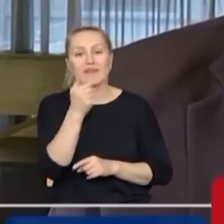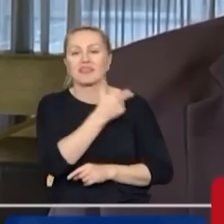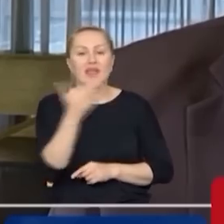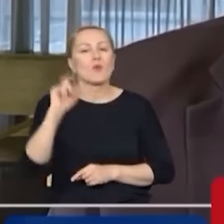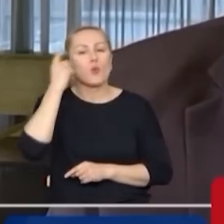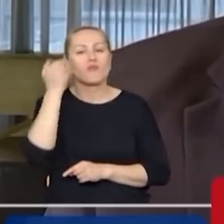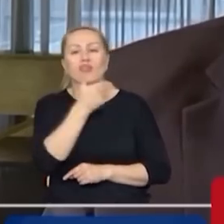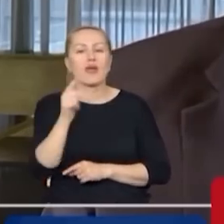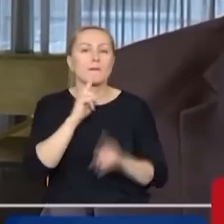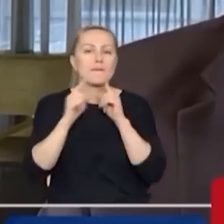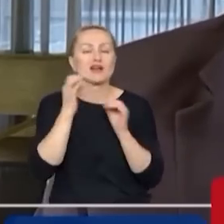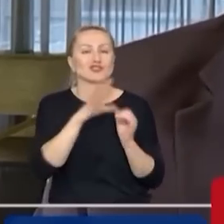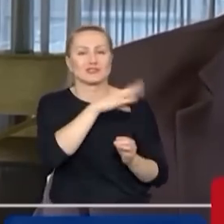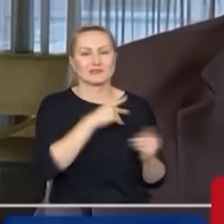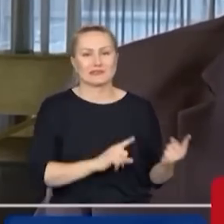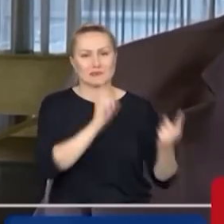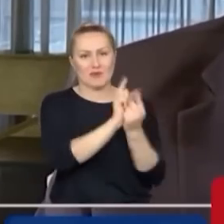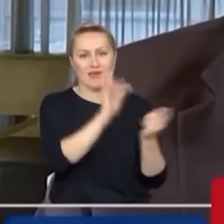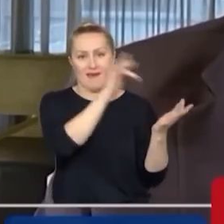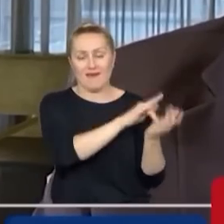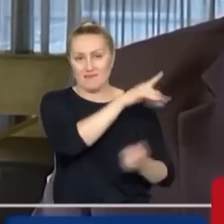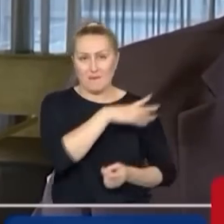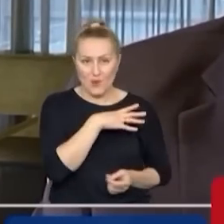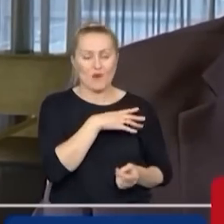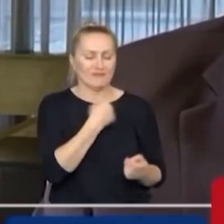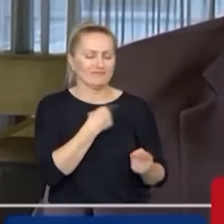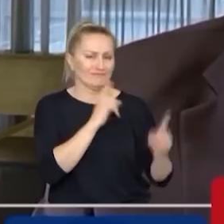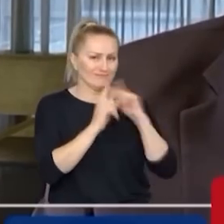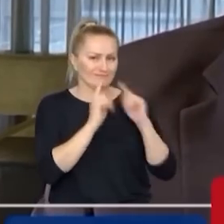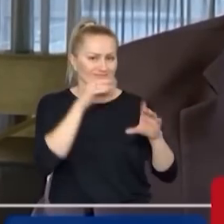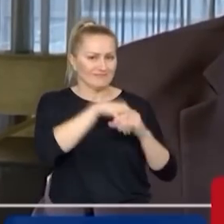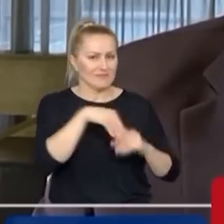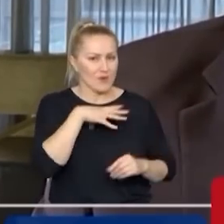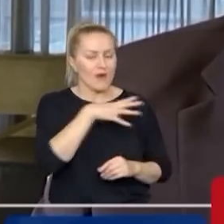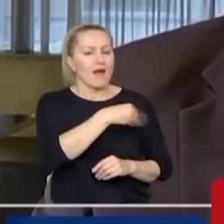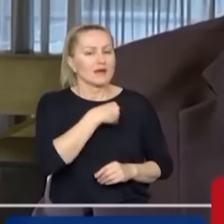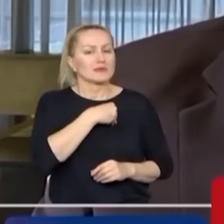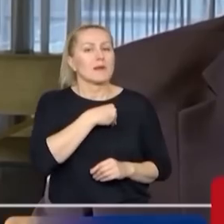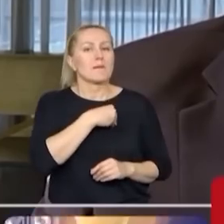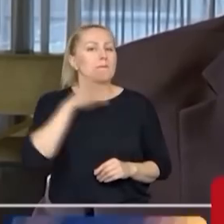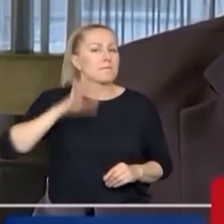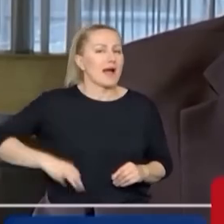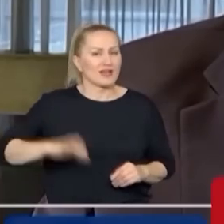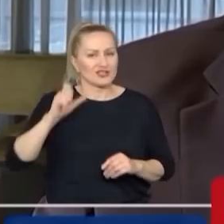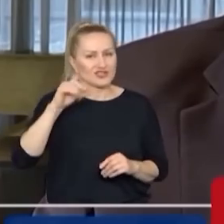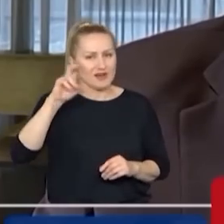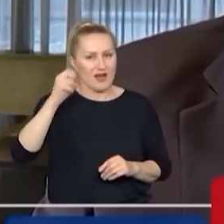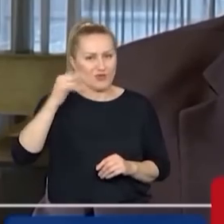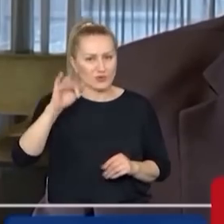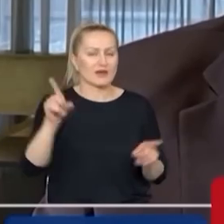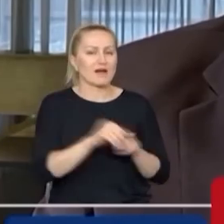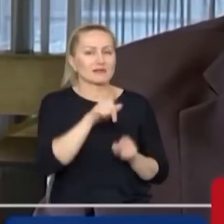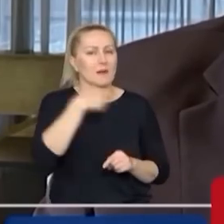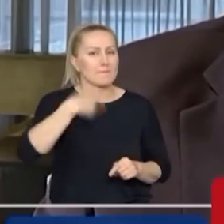podczas dzisiejszego spotkania naszego, gdzie miałem udział brać razem z panią Swiatłaną Ciechanowską z prezydentem Unii